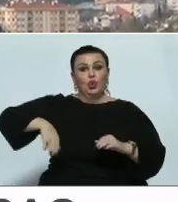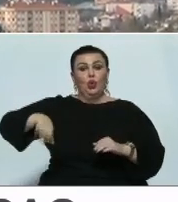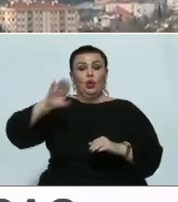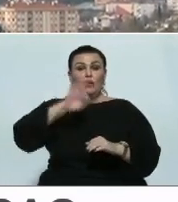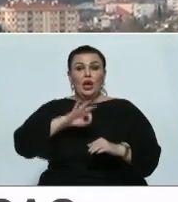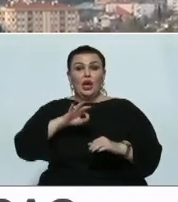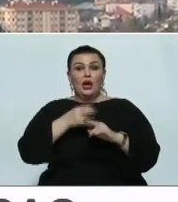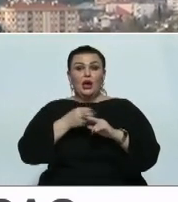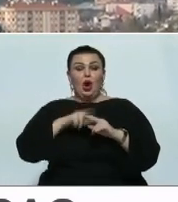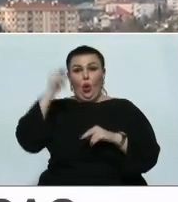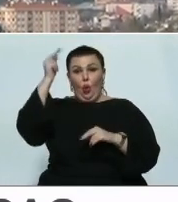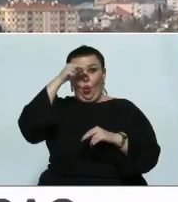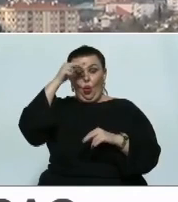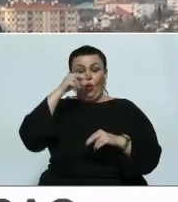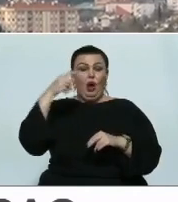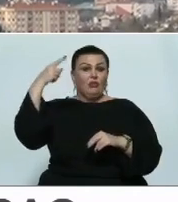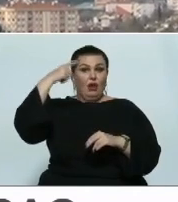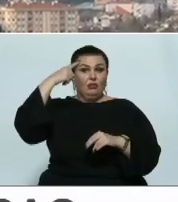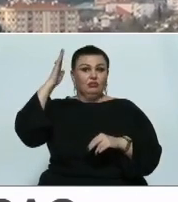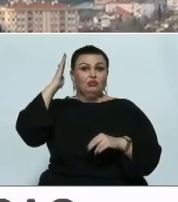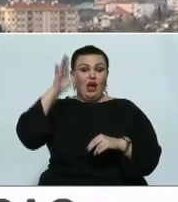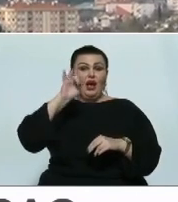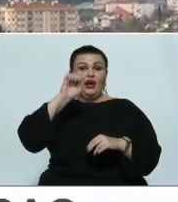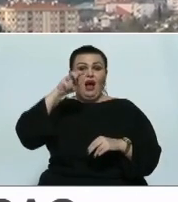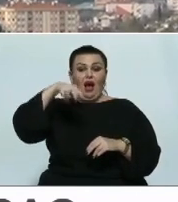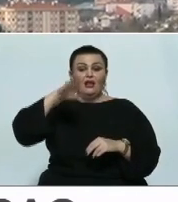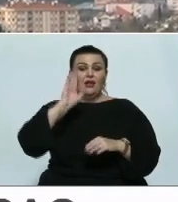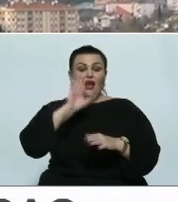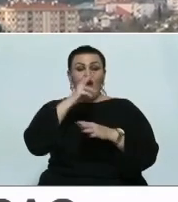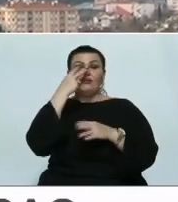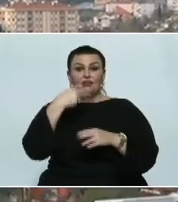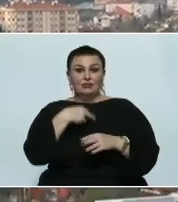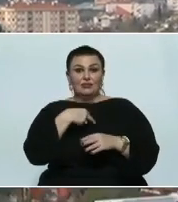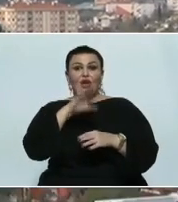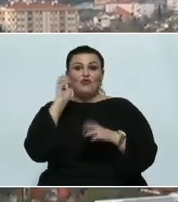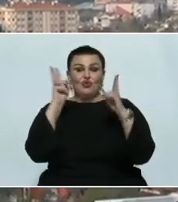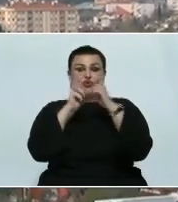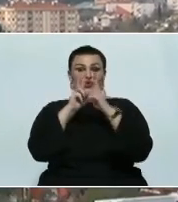öğrenebilecek. Ona göre de Real TV'nin izlemekte devam edin. Görüşürüz.